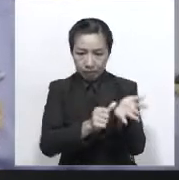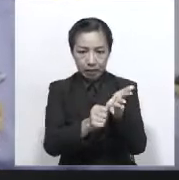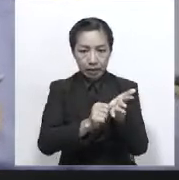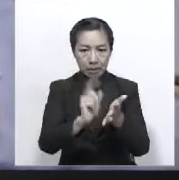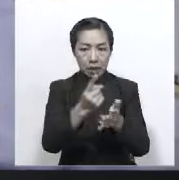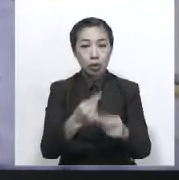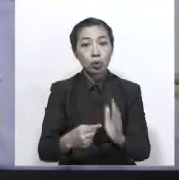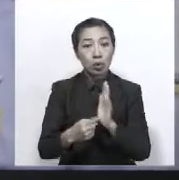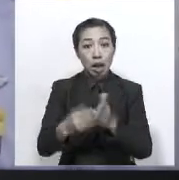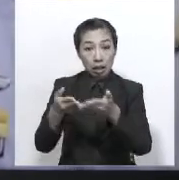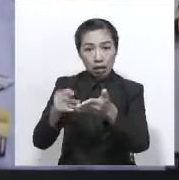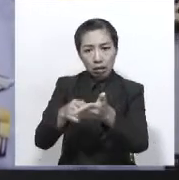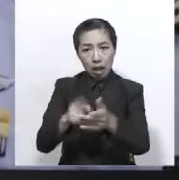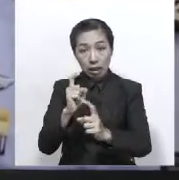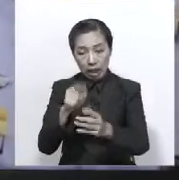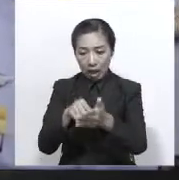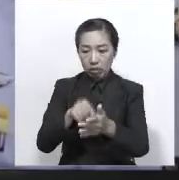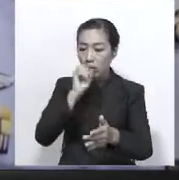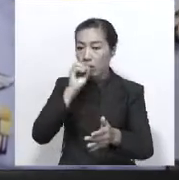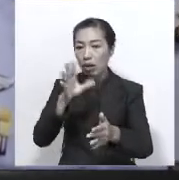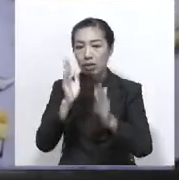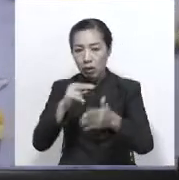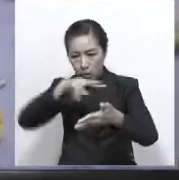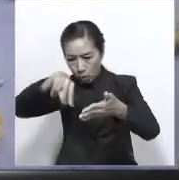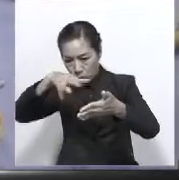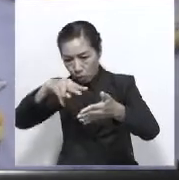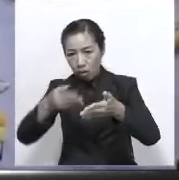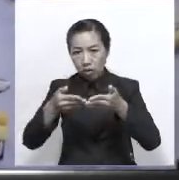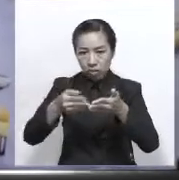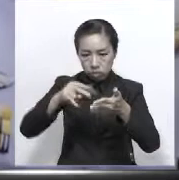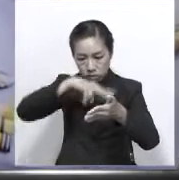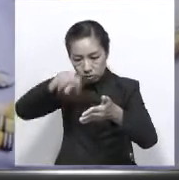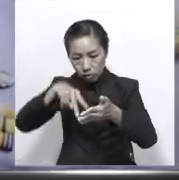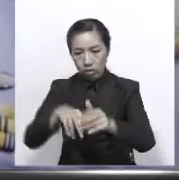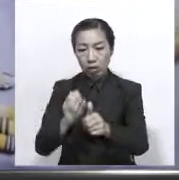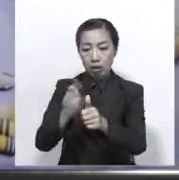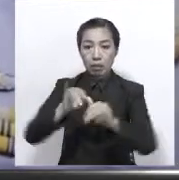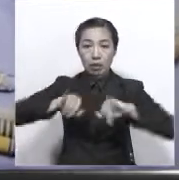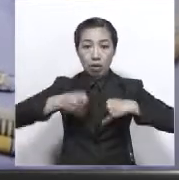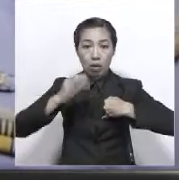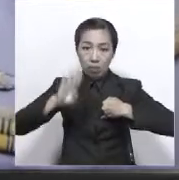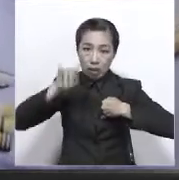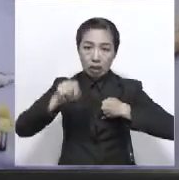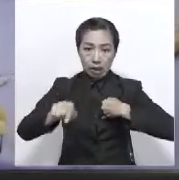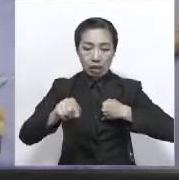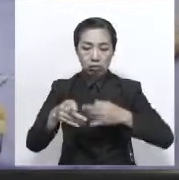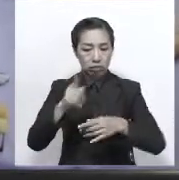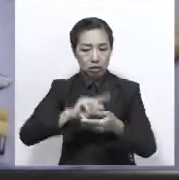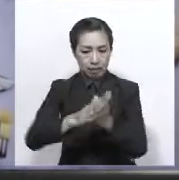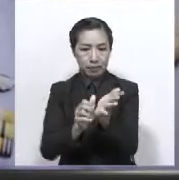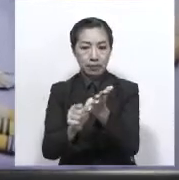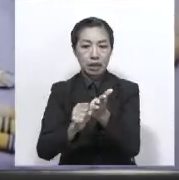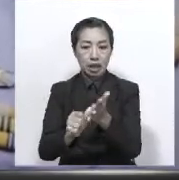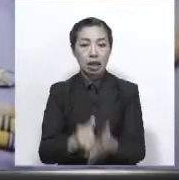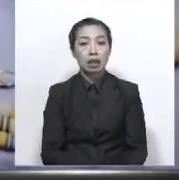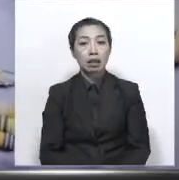างเช่นเรือเนี่ยเราก็สั่งให้ทางเจ้าพนักงานตรวจเรือเนี่ยเข้มงวดกวดขันแล้วก็แนะนำให้ทางผู้ประกอบการแก้ไขนะครับสำห